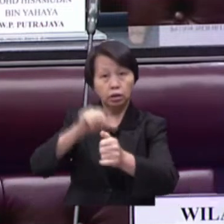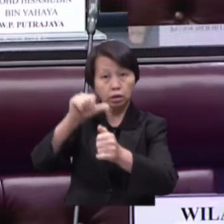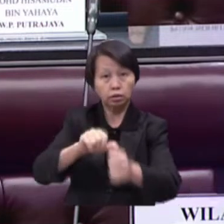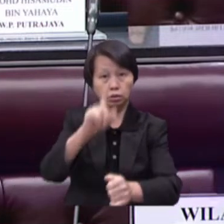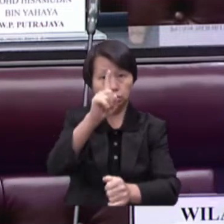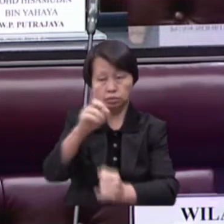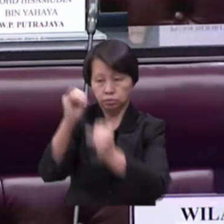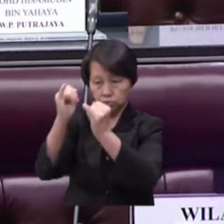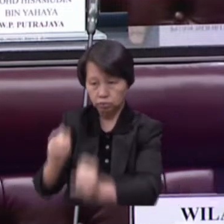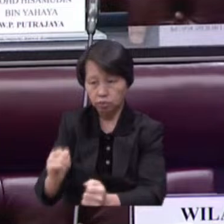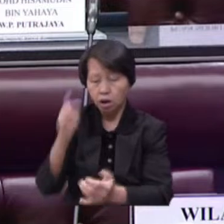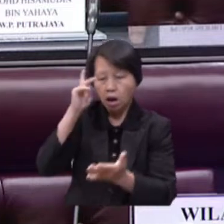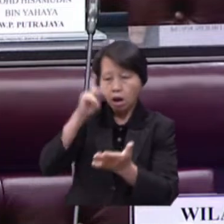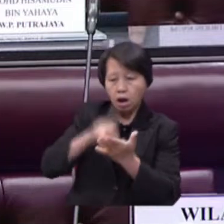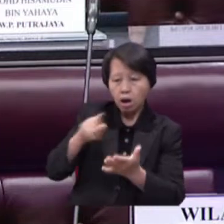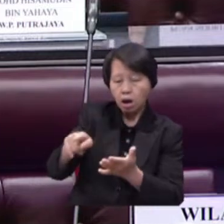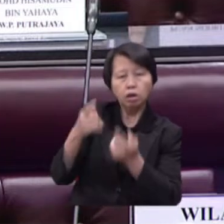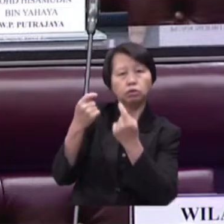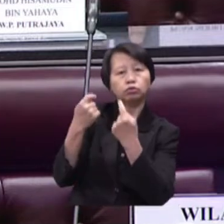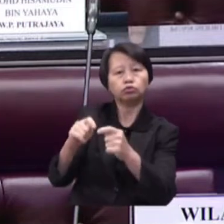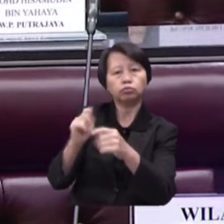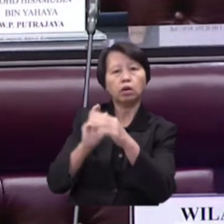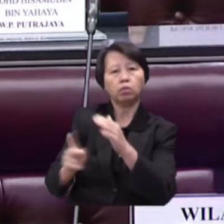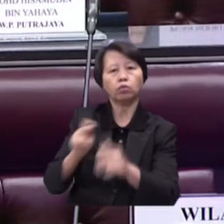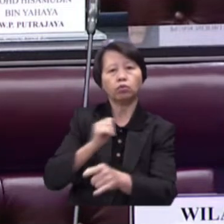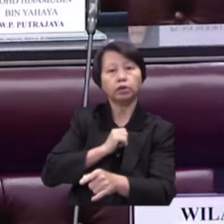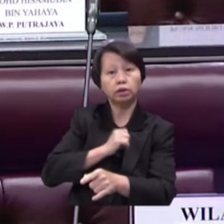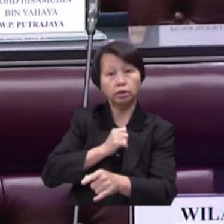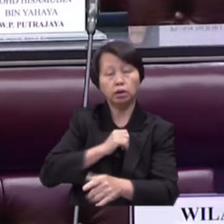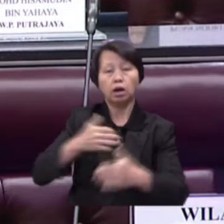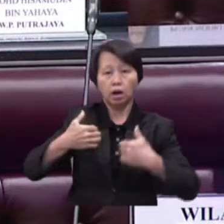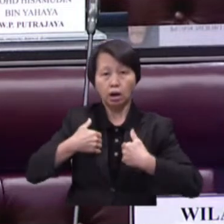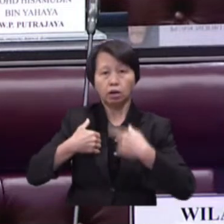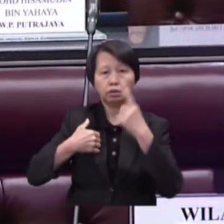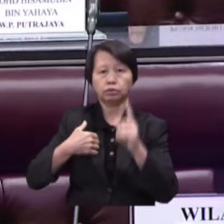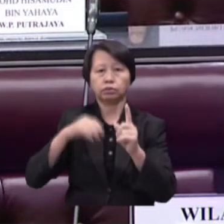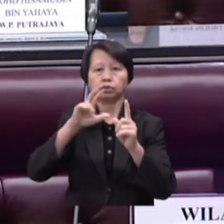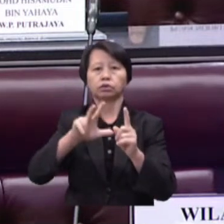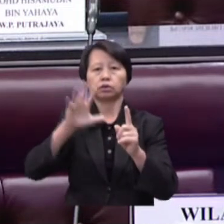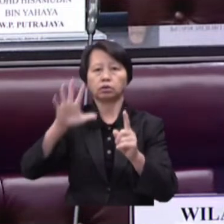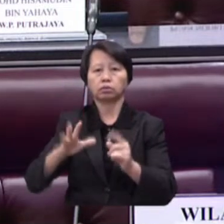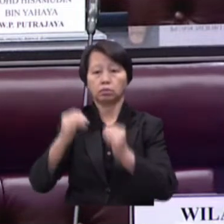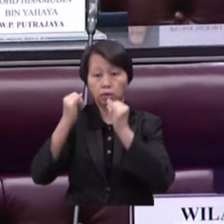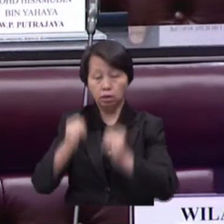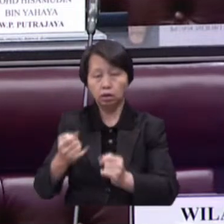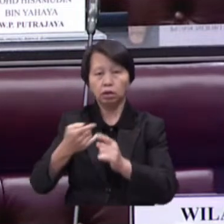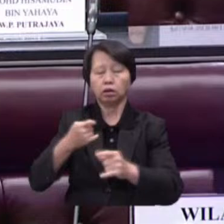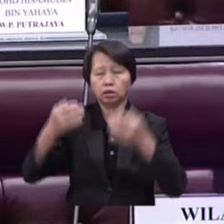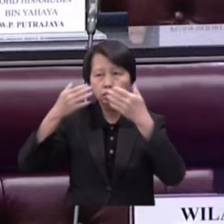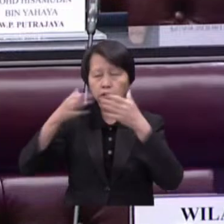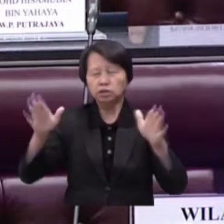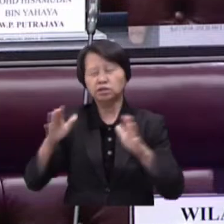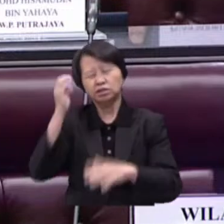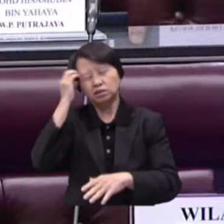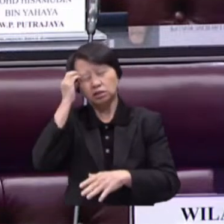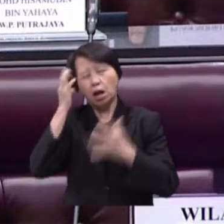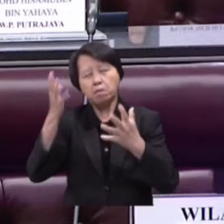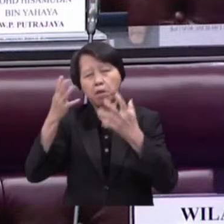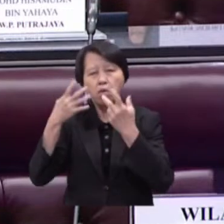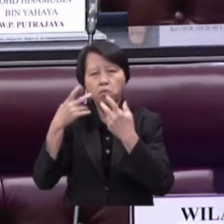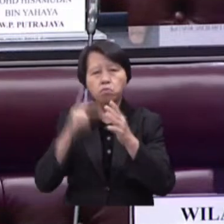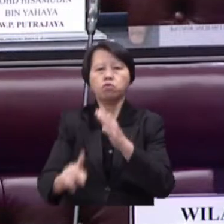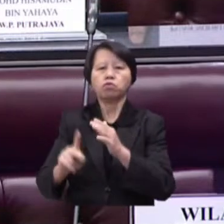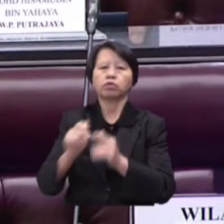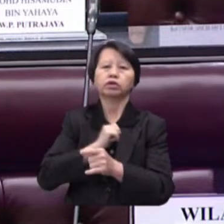individu yang dikenal pasti Coba bunuh diri seramai 135 lagi individu yang bunuh diri